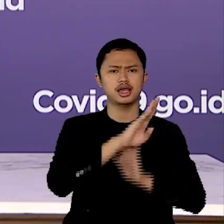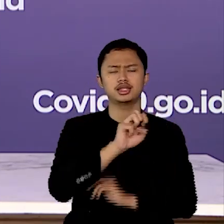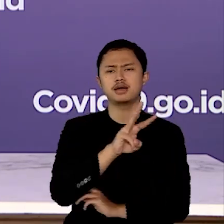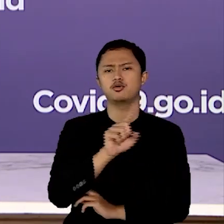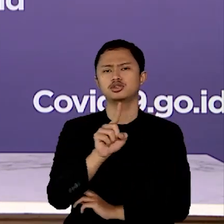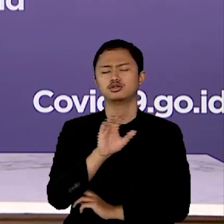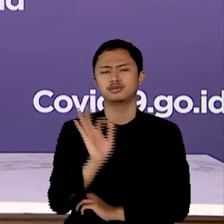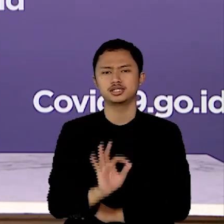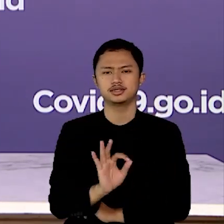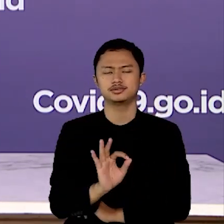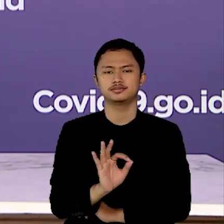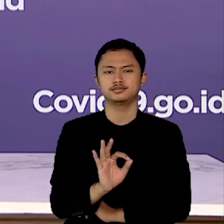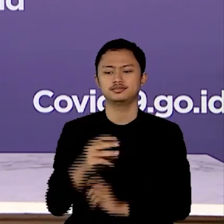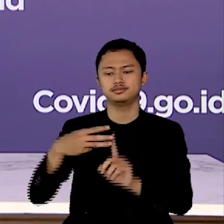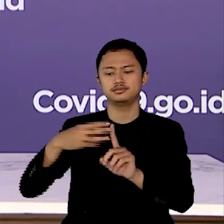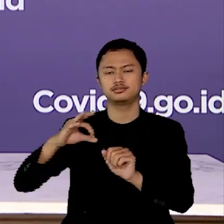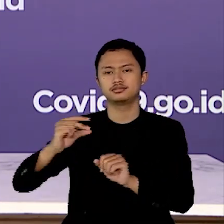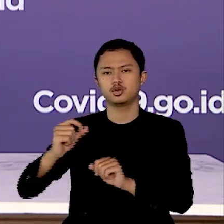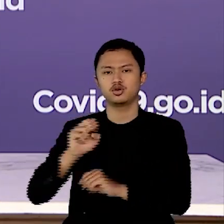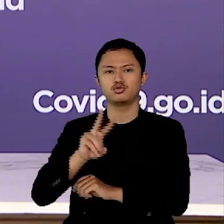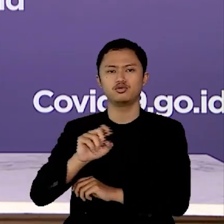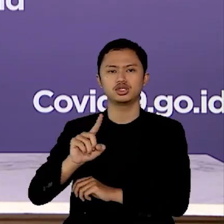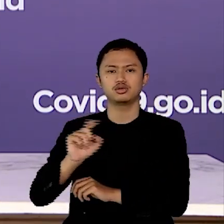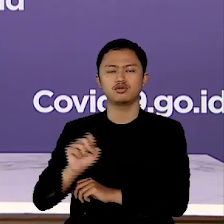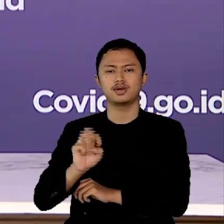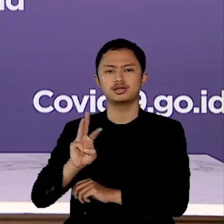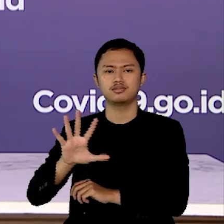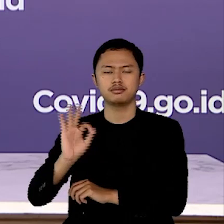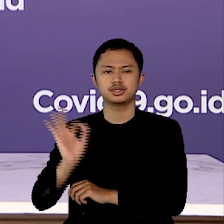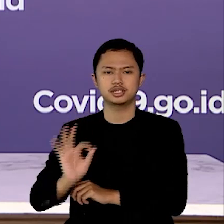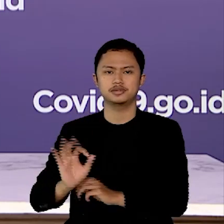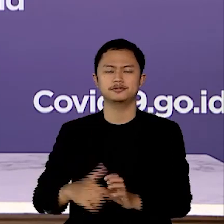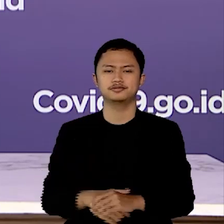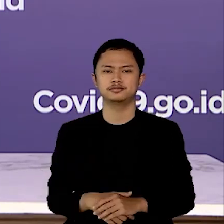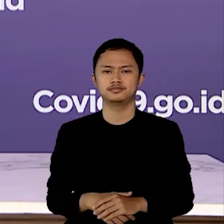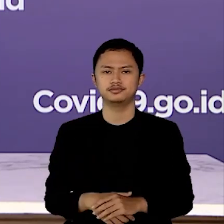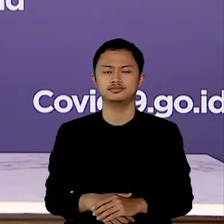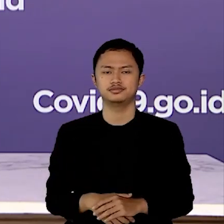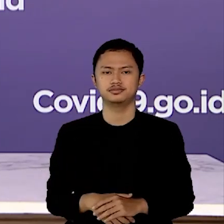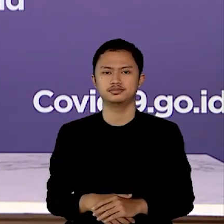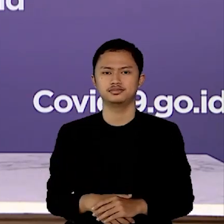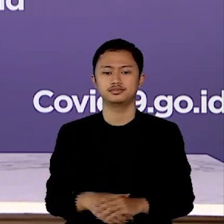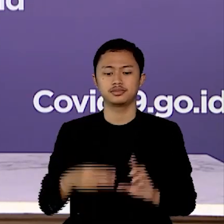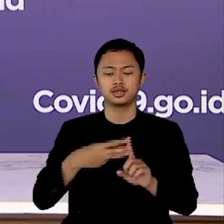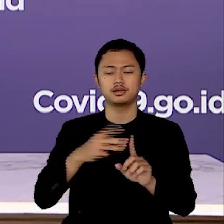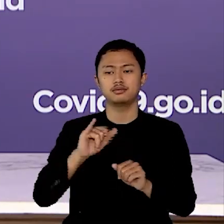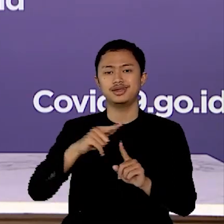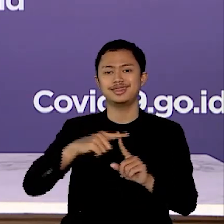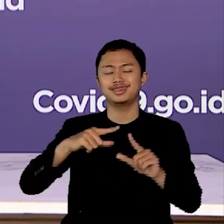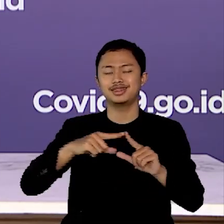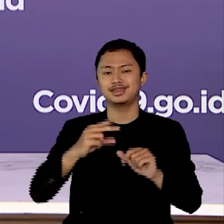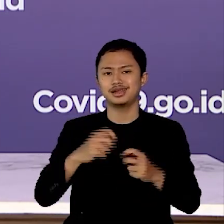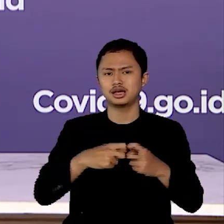31 persen dan bornya 21,3 puluh lima persen sedangkan kabupaten Blitar